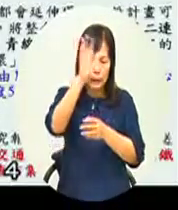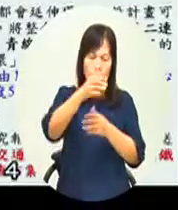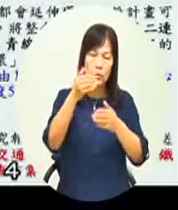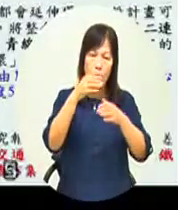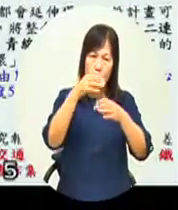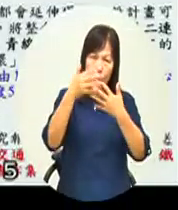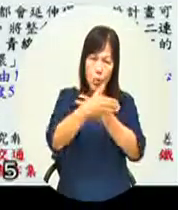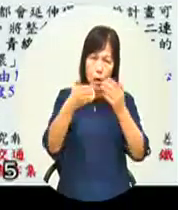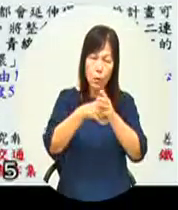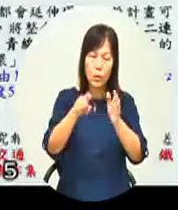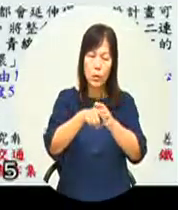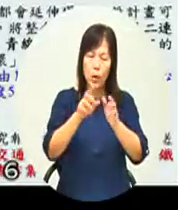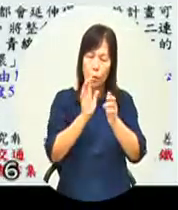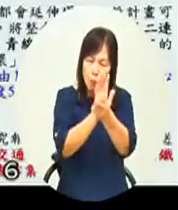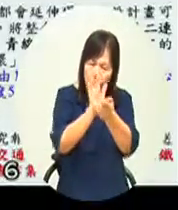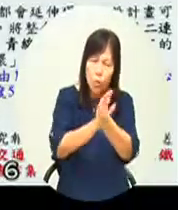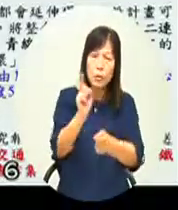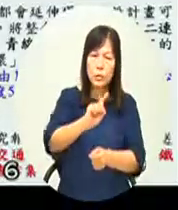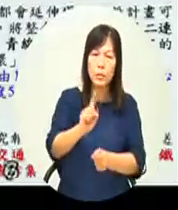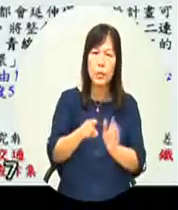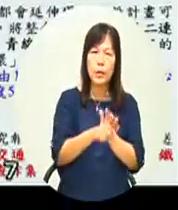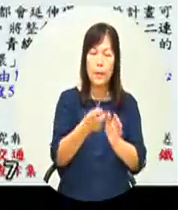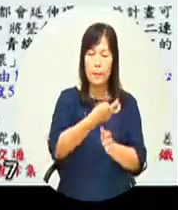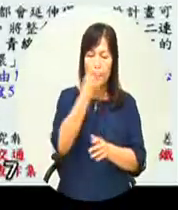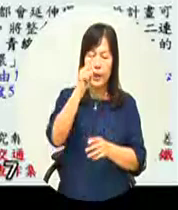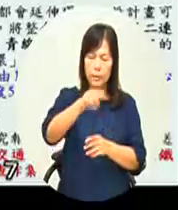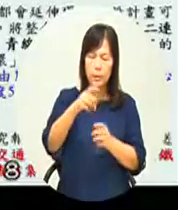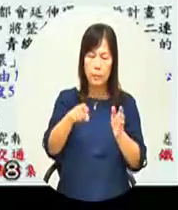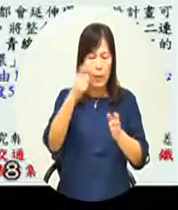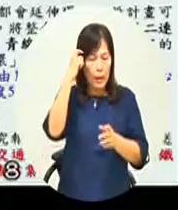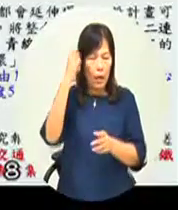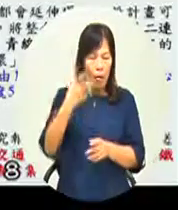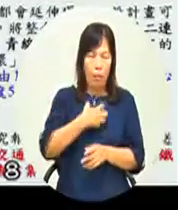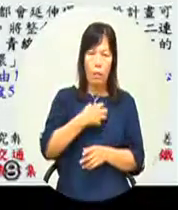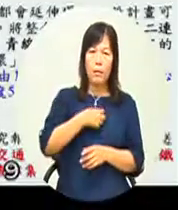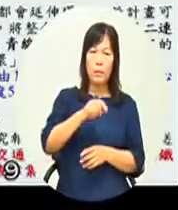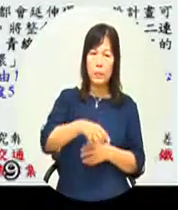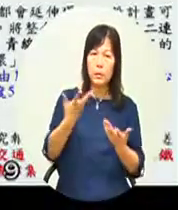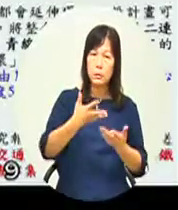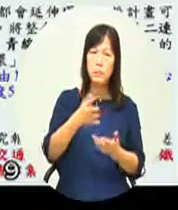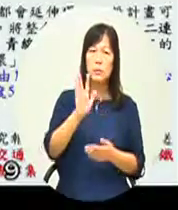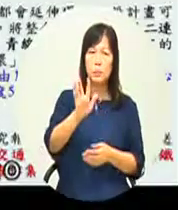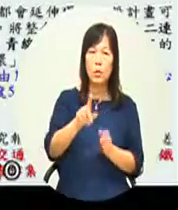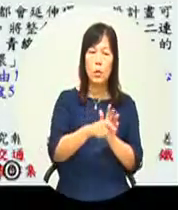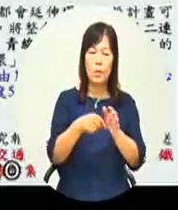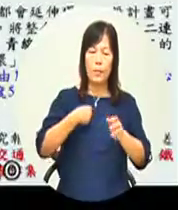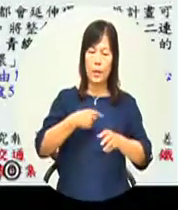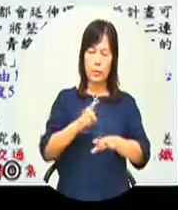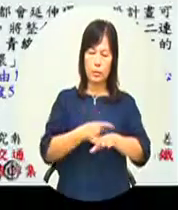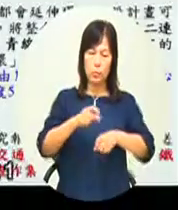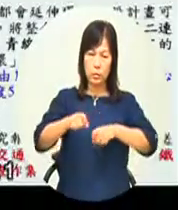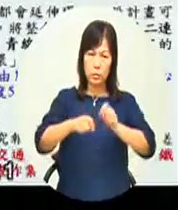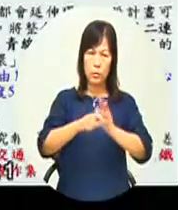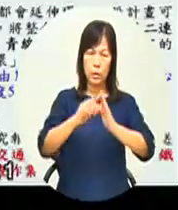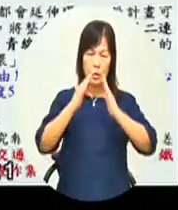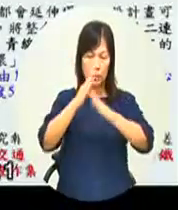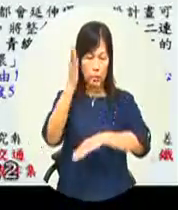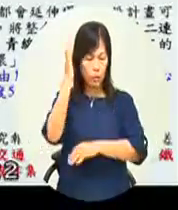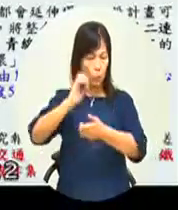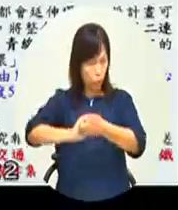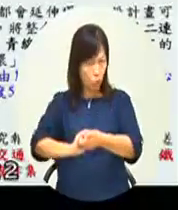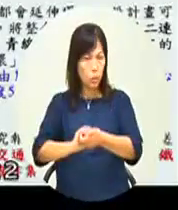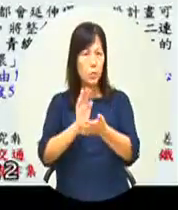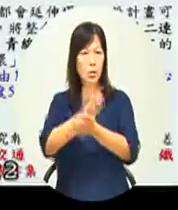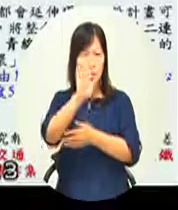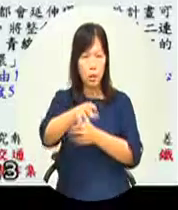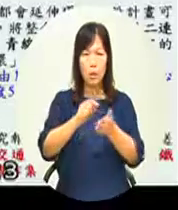务的网络要怎么样去推动。我们发现一件很可怕的事情，就是从我们的计划从市政府核定之后送